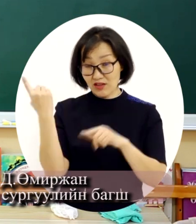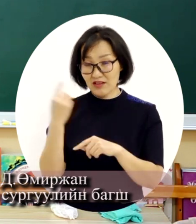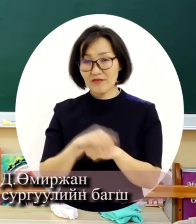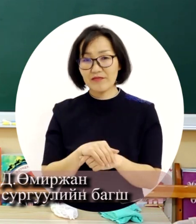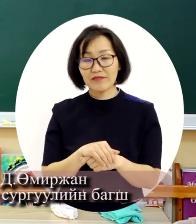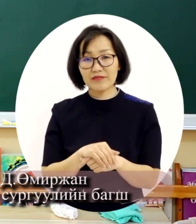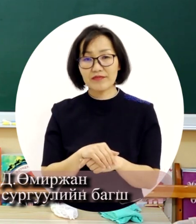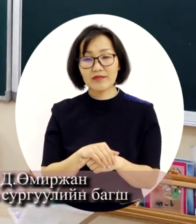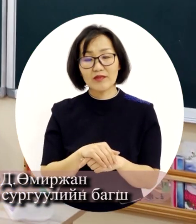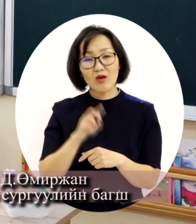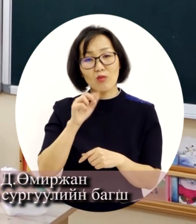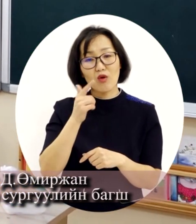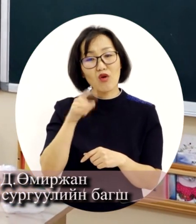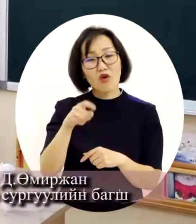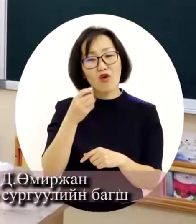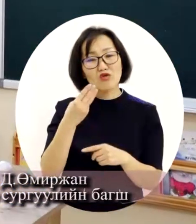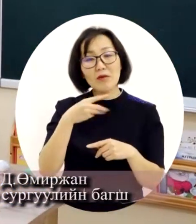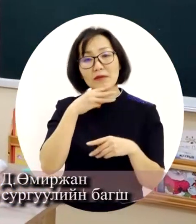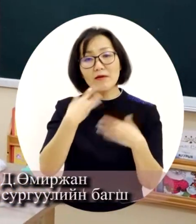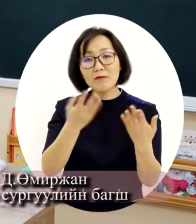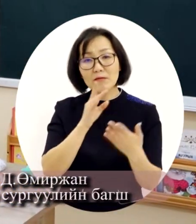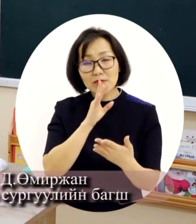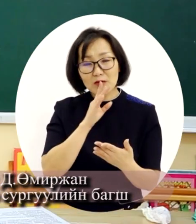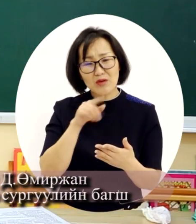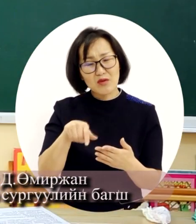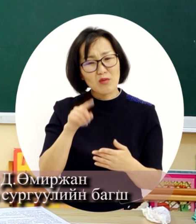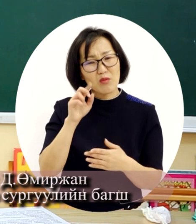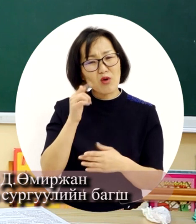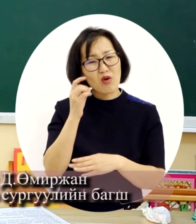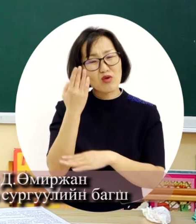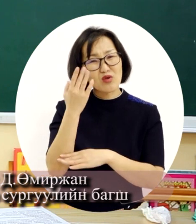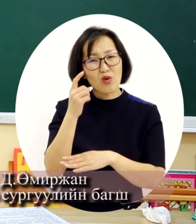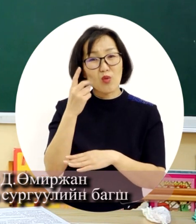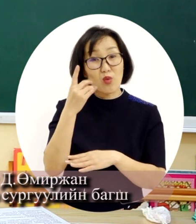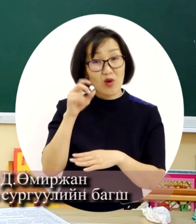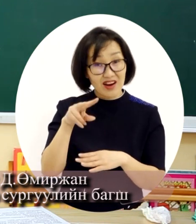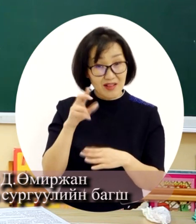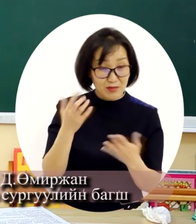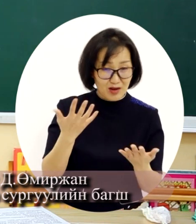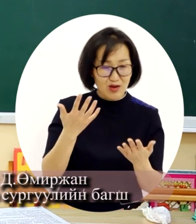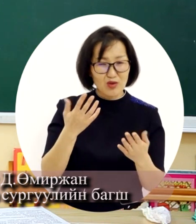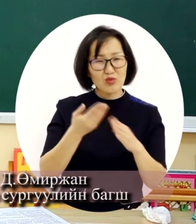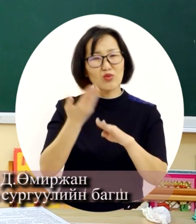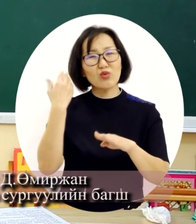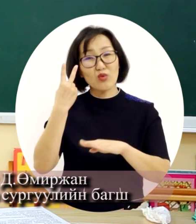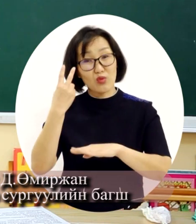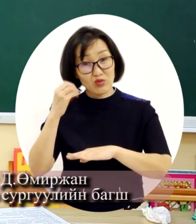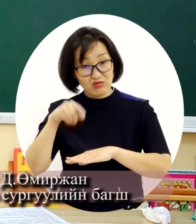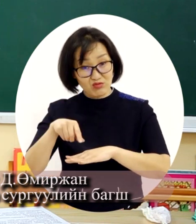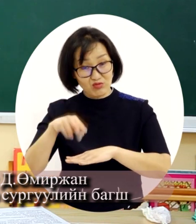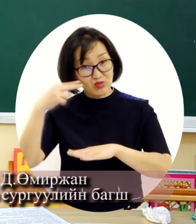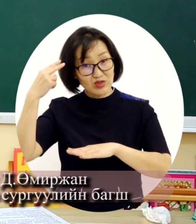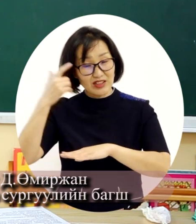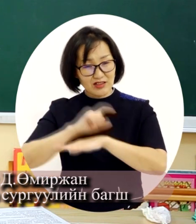кетейін. Бұғыт көші Қола және темір қару жарақ